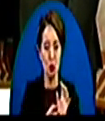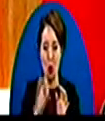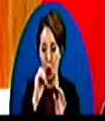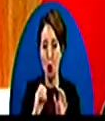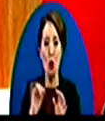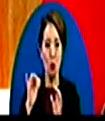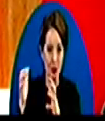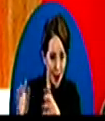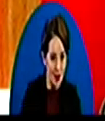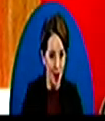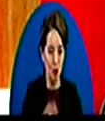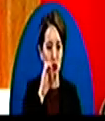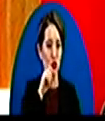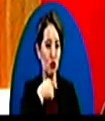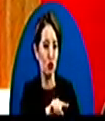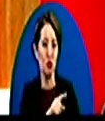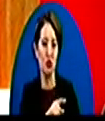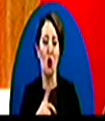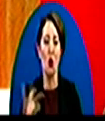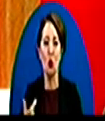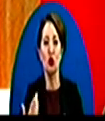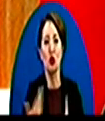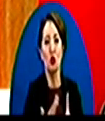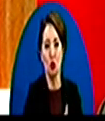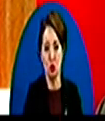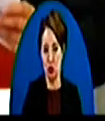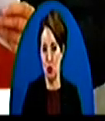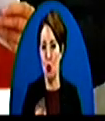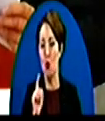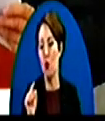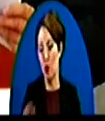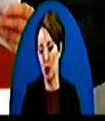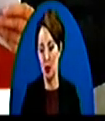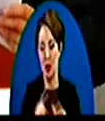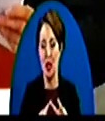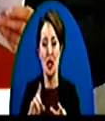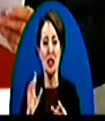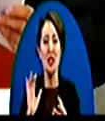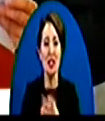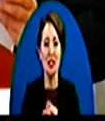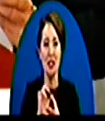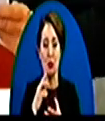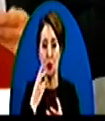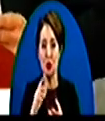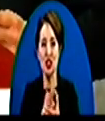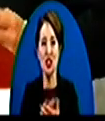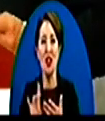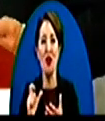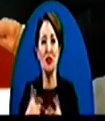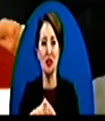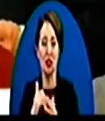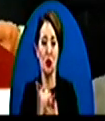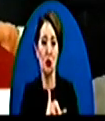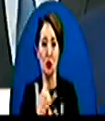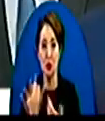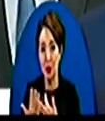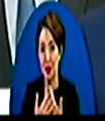бүлэглэлд үйлчилсэн гэж улсын хуралдах шударга иргэдийн нэгдсэн эвсэл намын зөвлөл болон шинэ эвслийн удирдлагууд үзэж